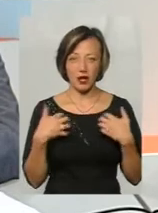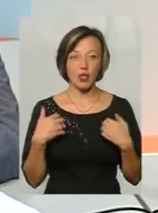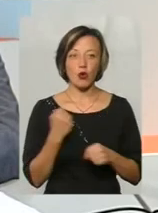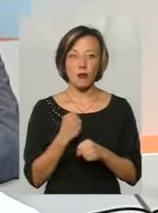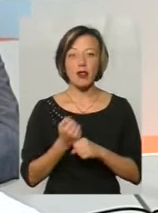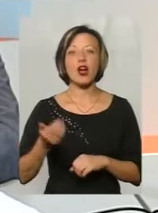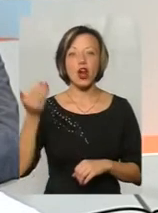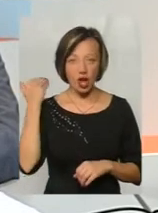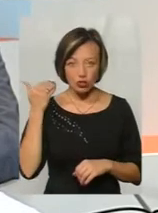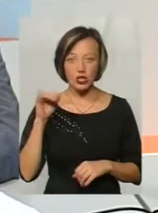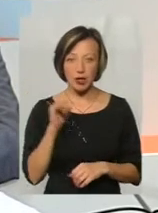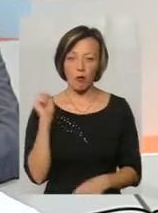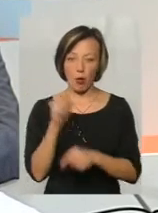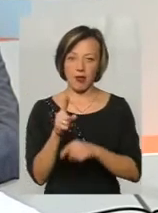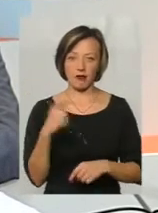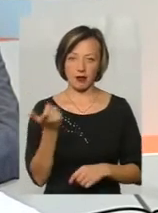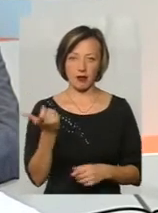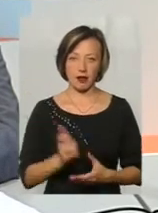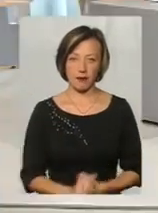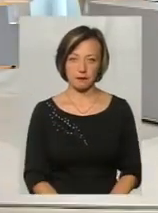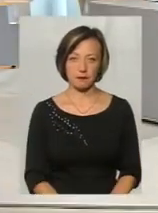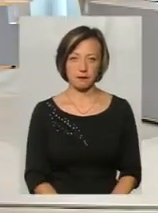це раніше і по команді хазяйки.